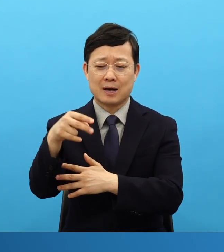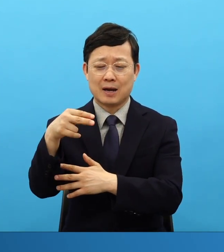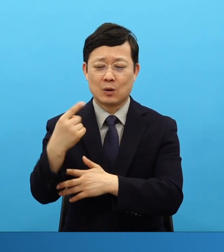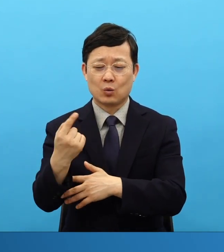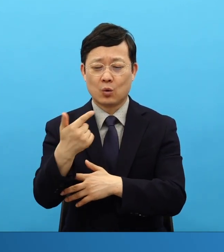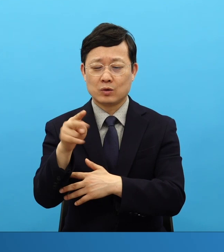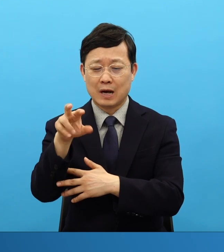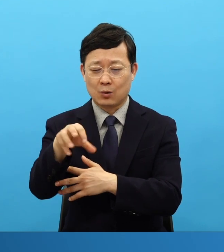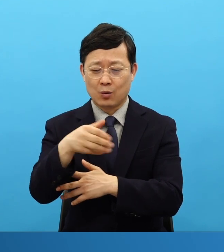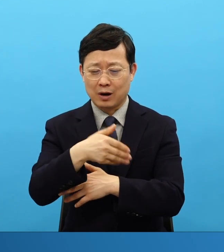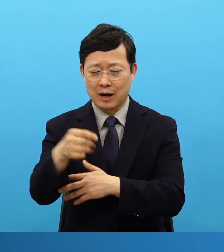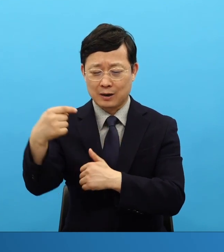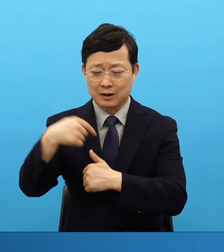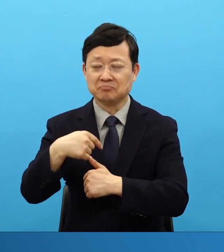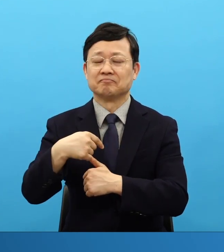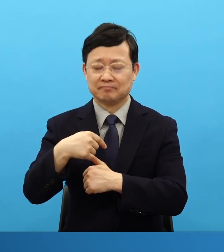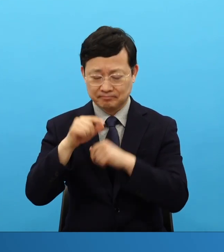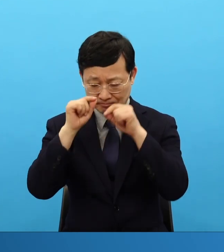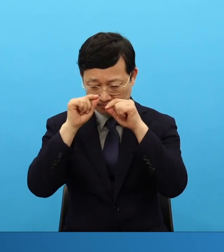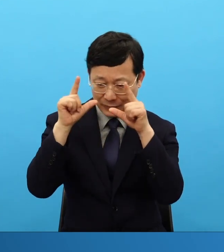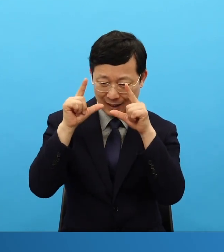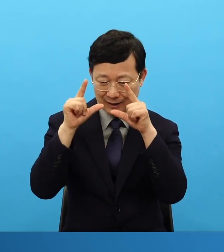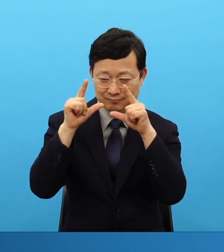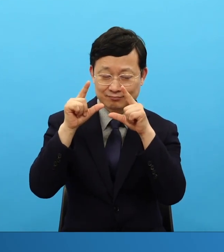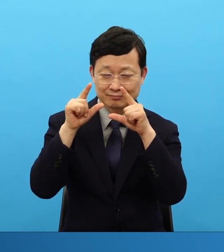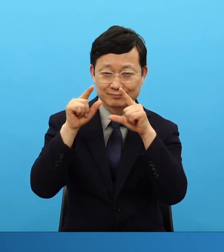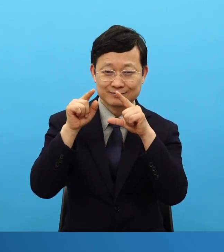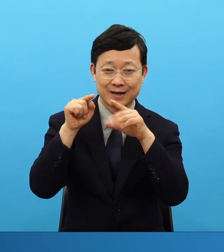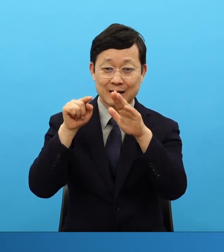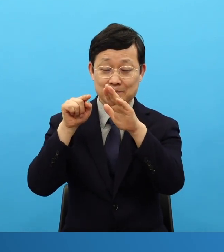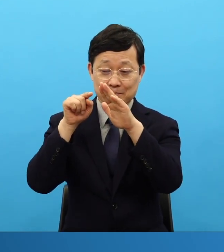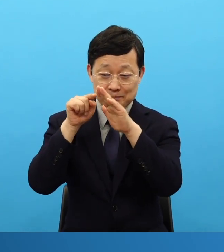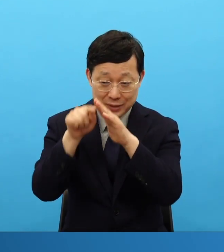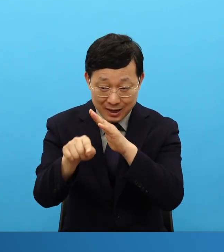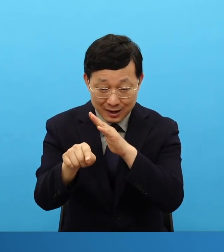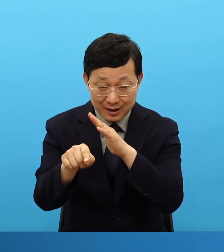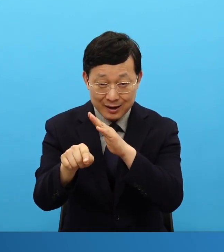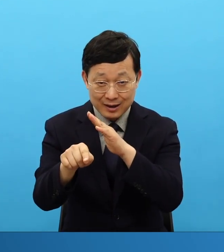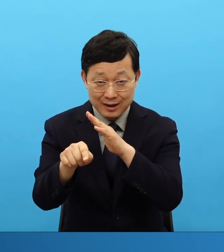그렇구나. Isn't that so? 그래서 가자마자